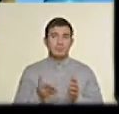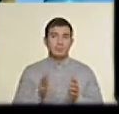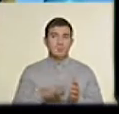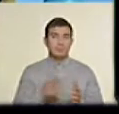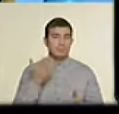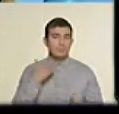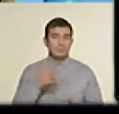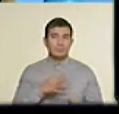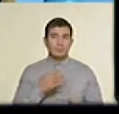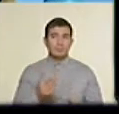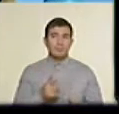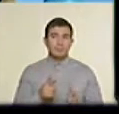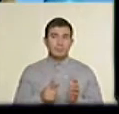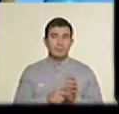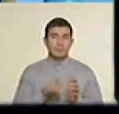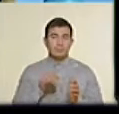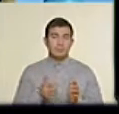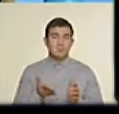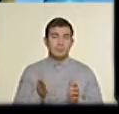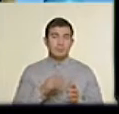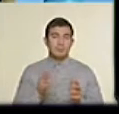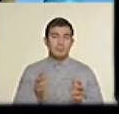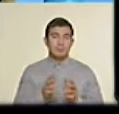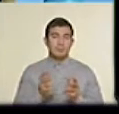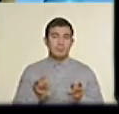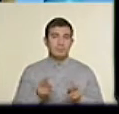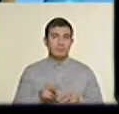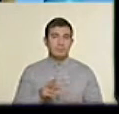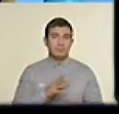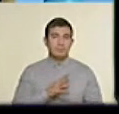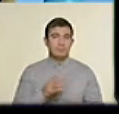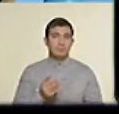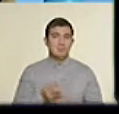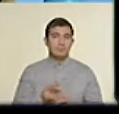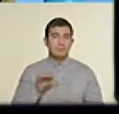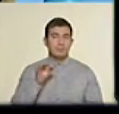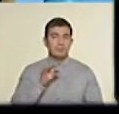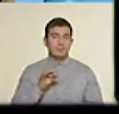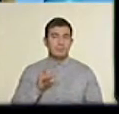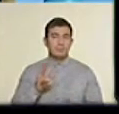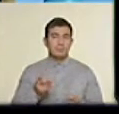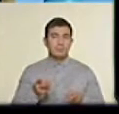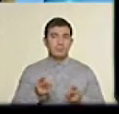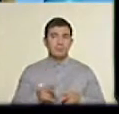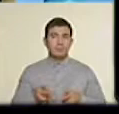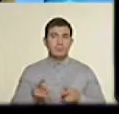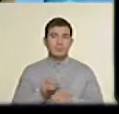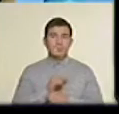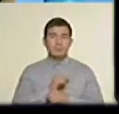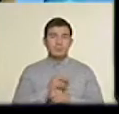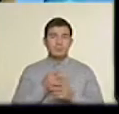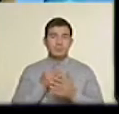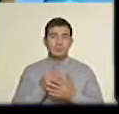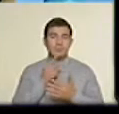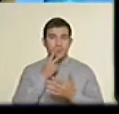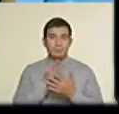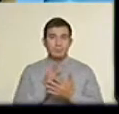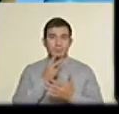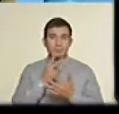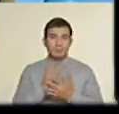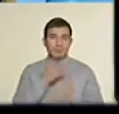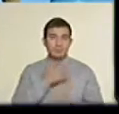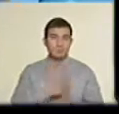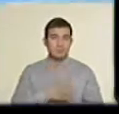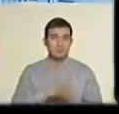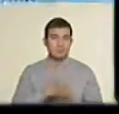va ushbu suratlarda ana shu tarixiy madaniy rekreatsiyaga taalluqli bo'lgan madaniy yodgorliklarimizni ko'rishingiz